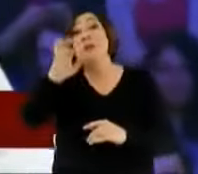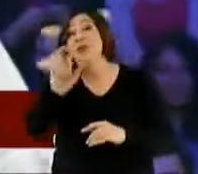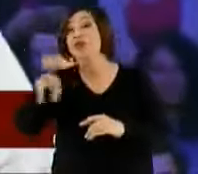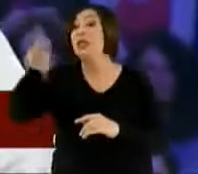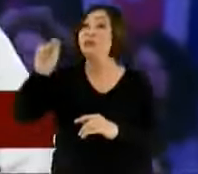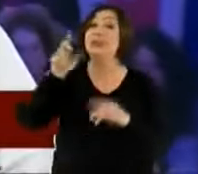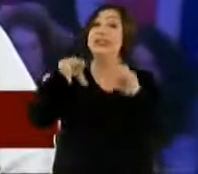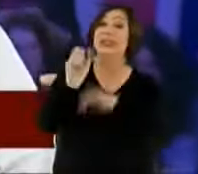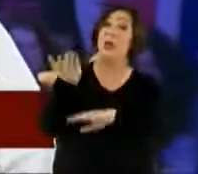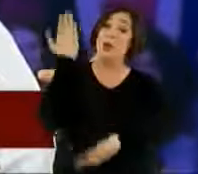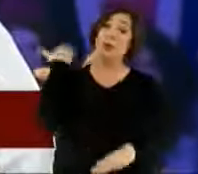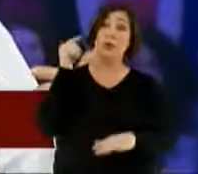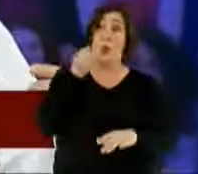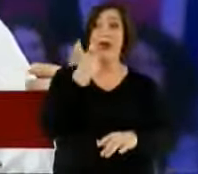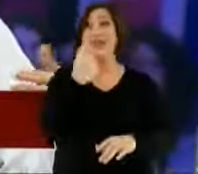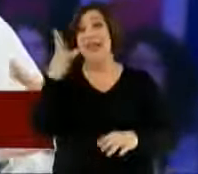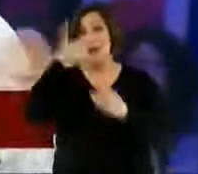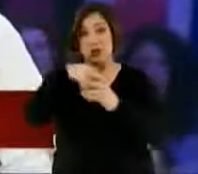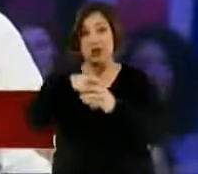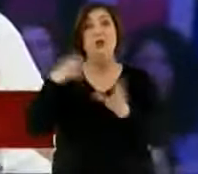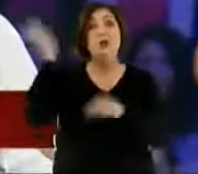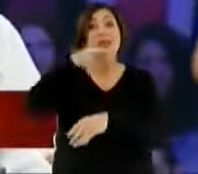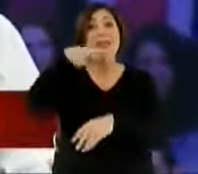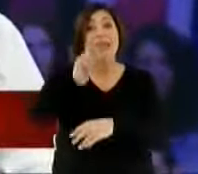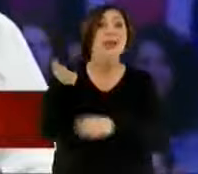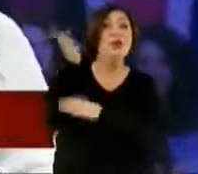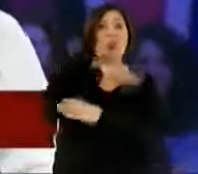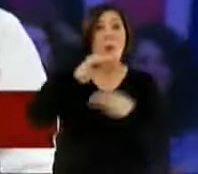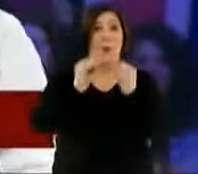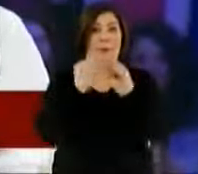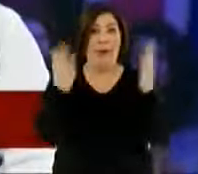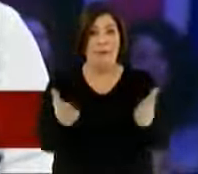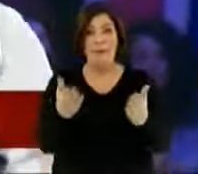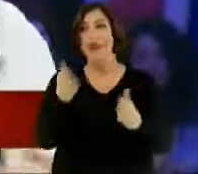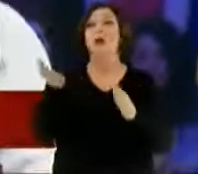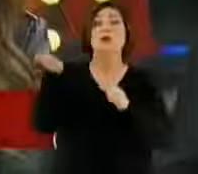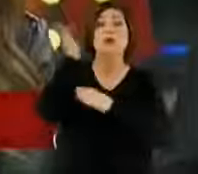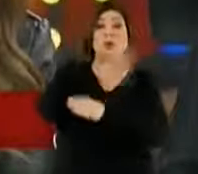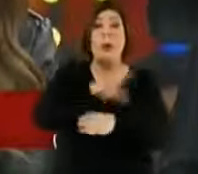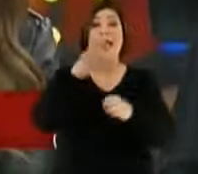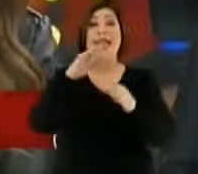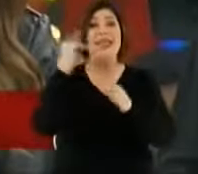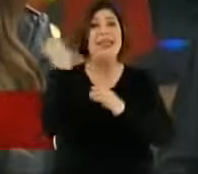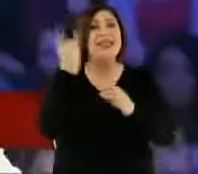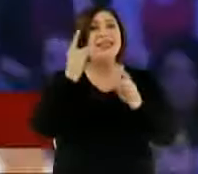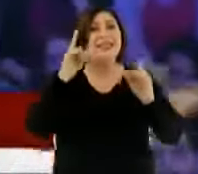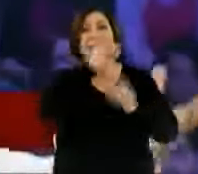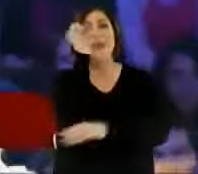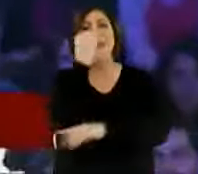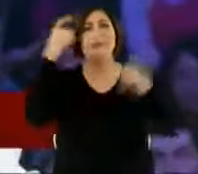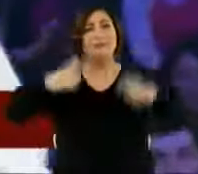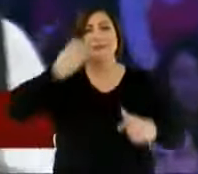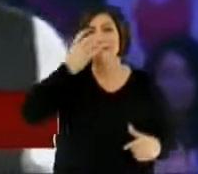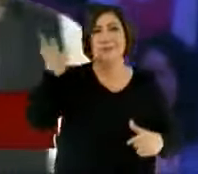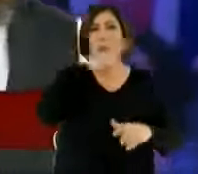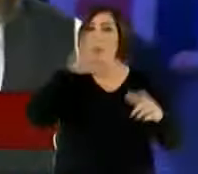70'li yıllar 80 öncesi. Ondan sonra 80'lerden sonra da problem. Ama şimdi sonra geziyle beraber tabii her yumruk oldu